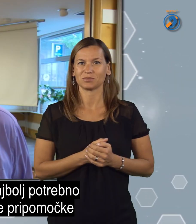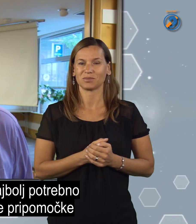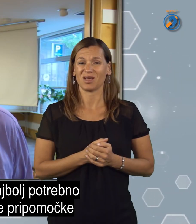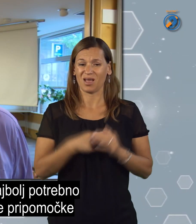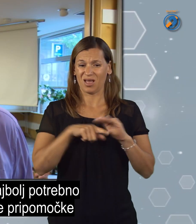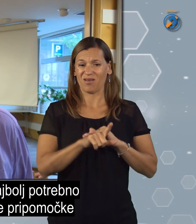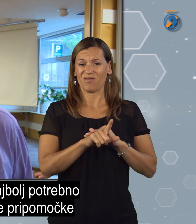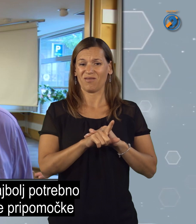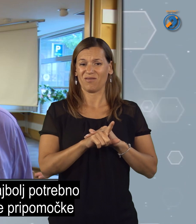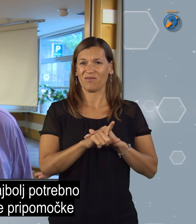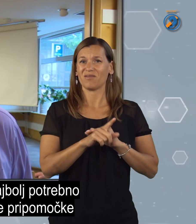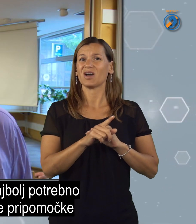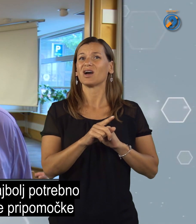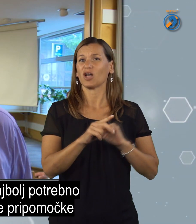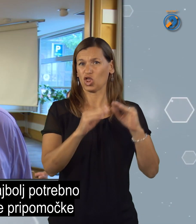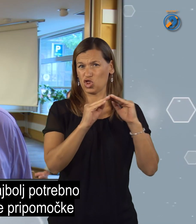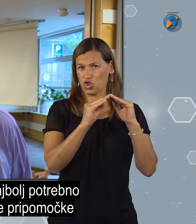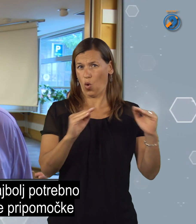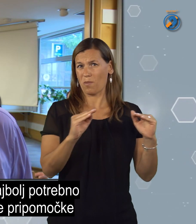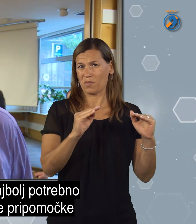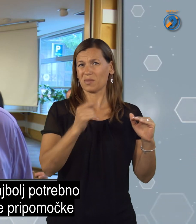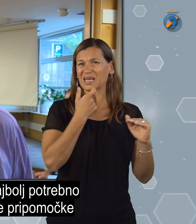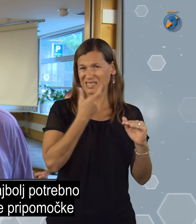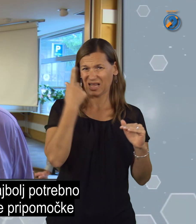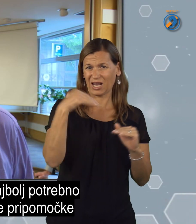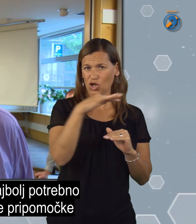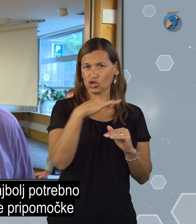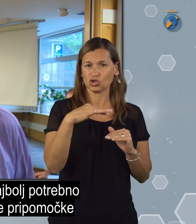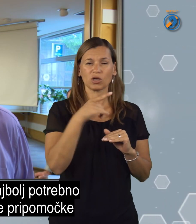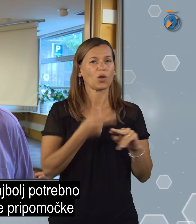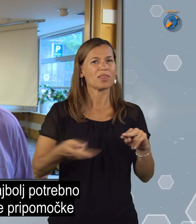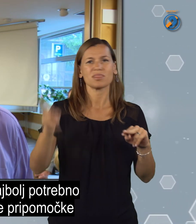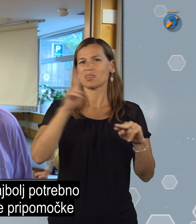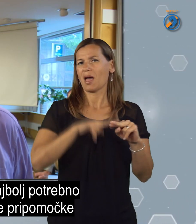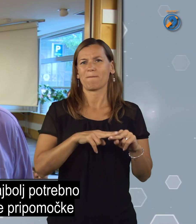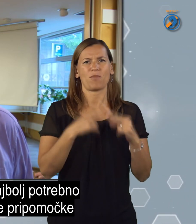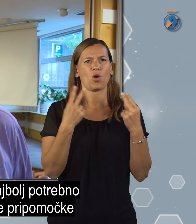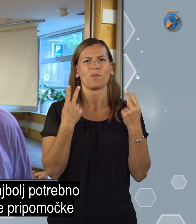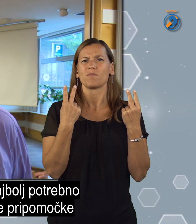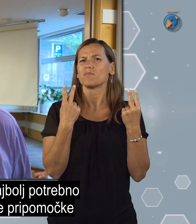Ja, v domovih slovenskih je najbolj potrebno, bi rekel,